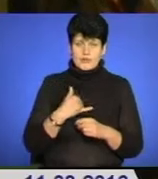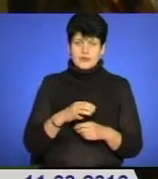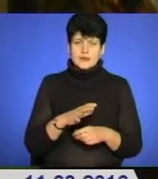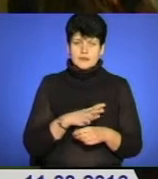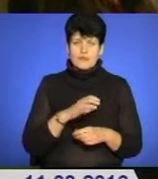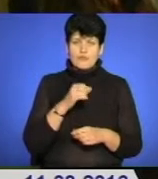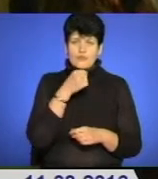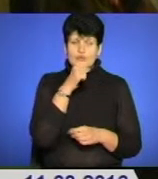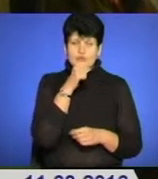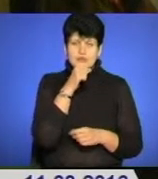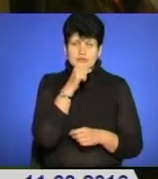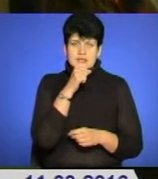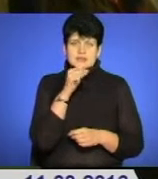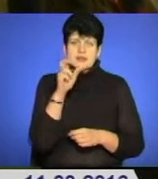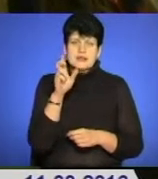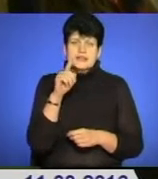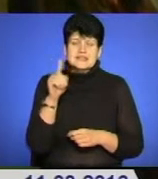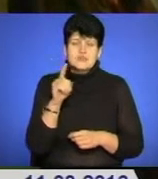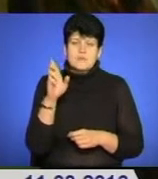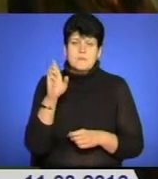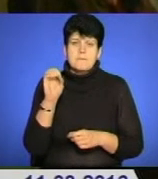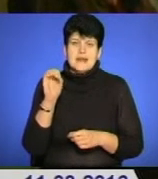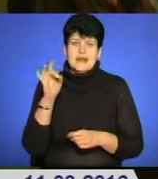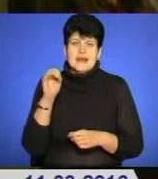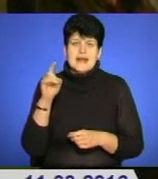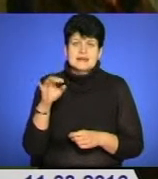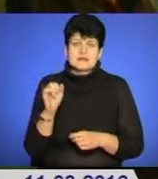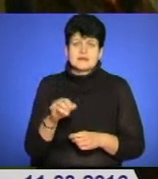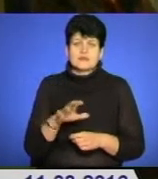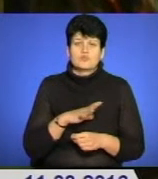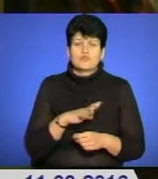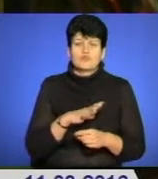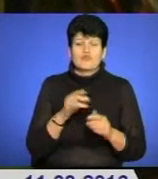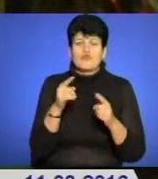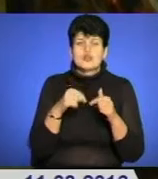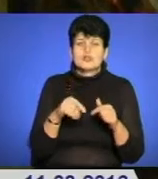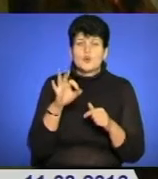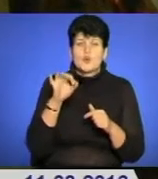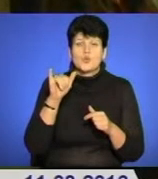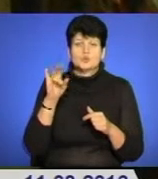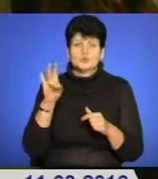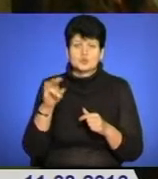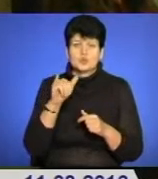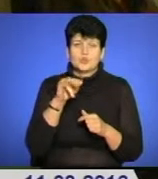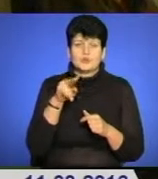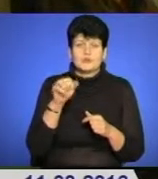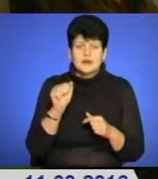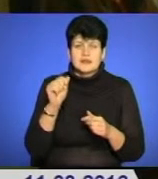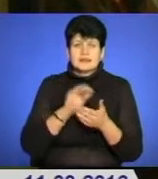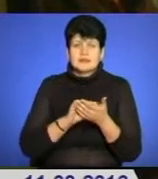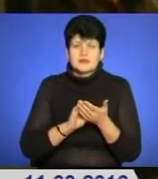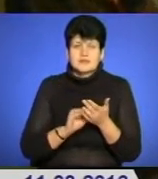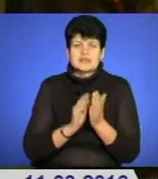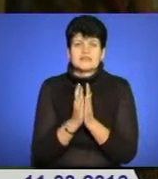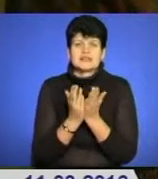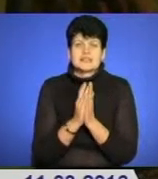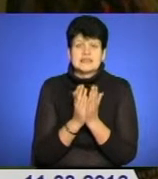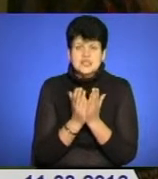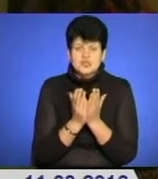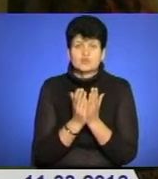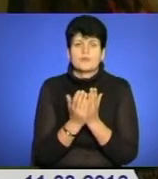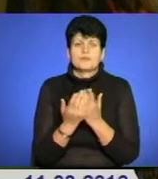мій, Зиновій Береза. Він був у цьому підпільній організації УН-УПА. Він написав книжку «Щасливка історії як доля»,